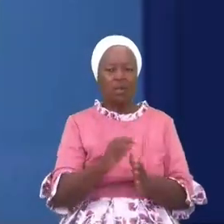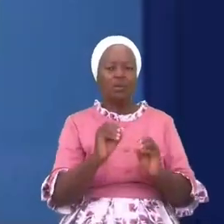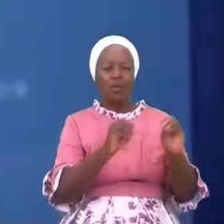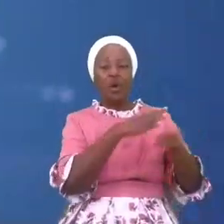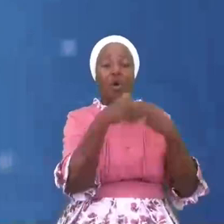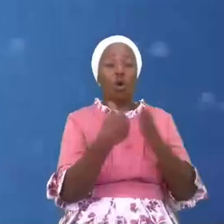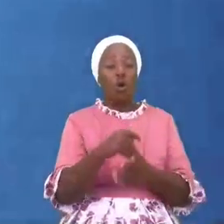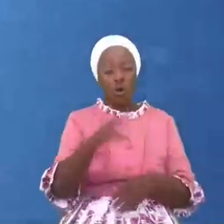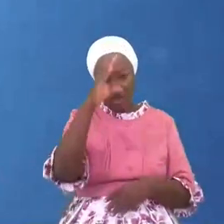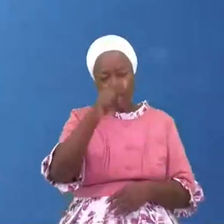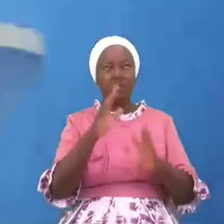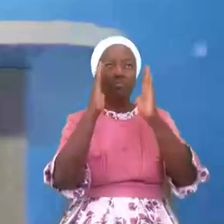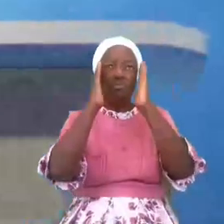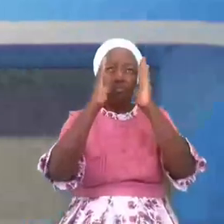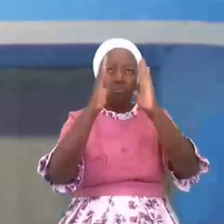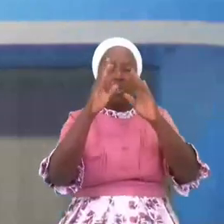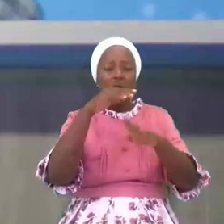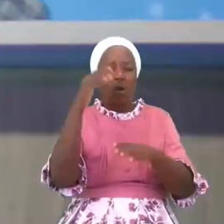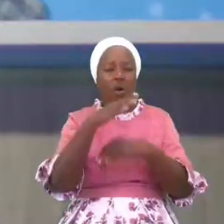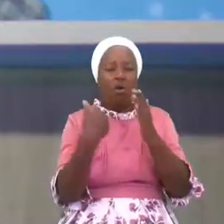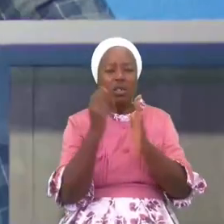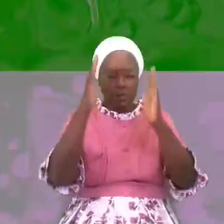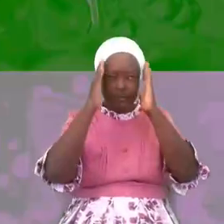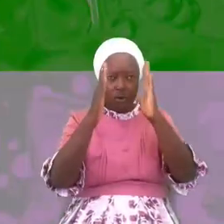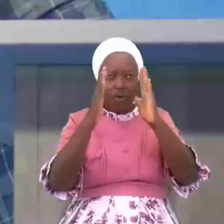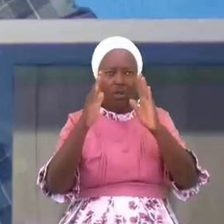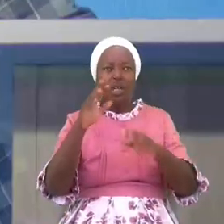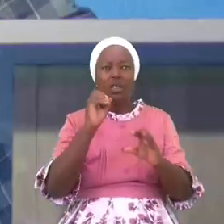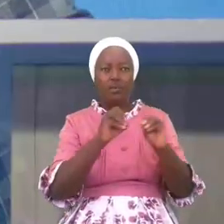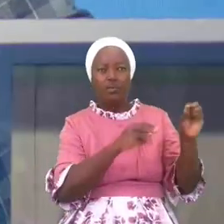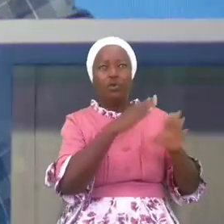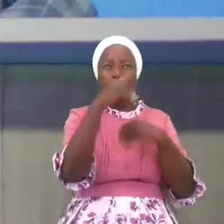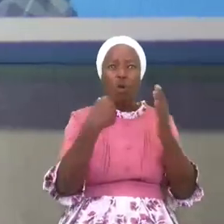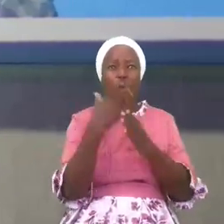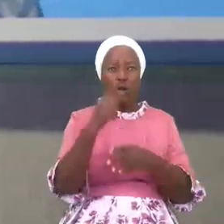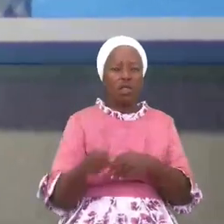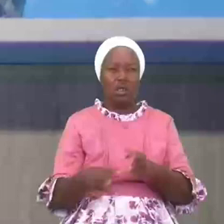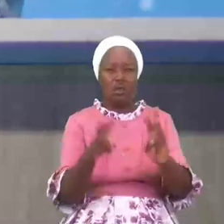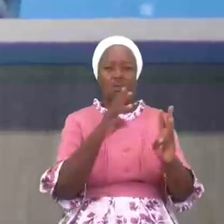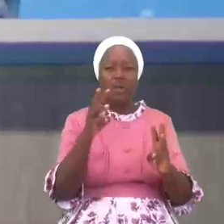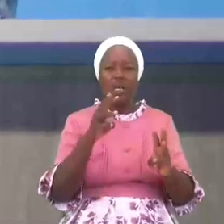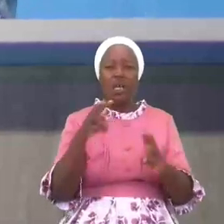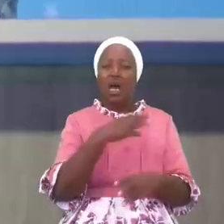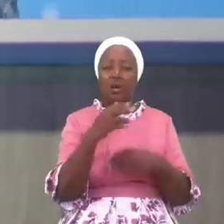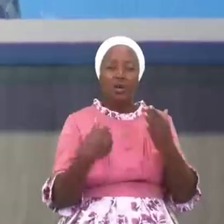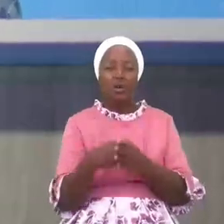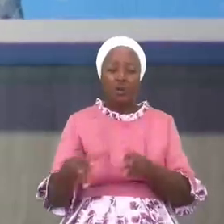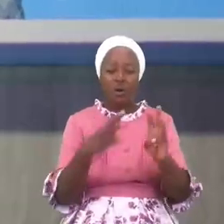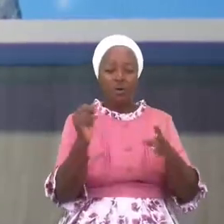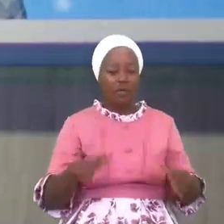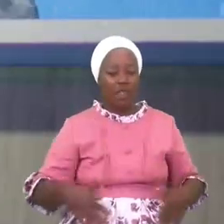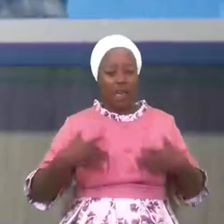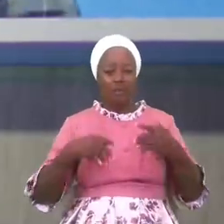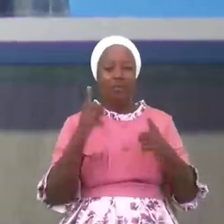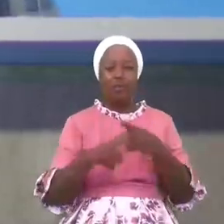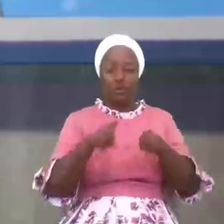il a porté toute sa concentration, il a porté toute sa focalisation, il a porté la direction de sa vie,